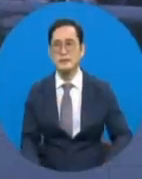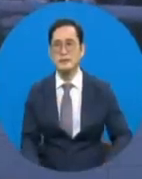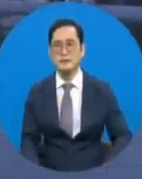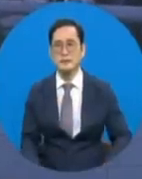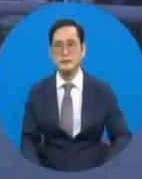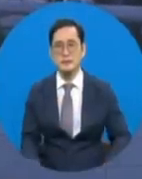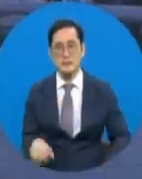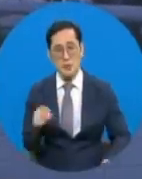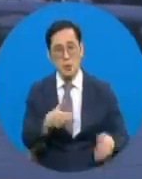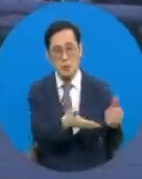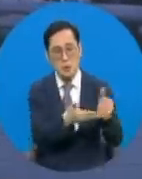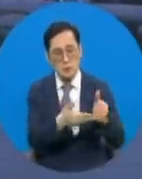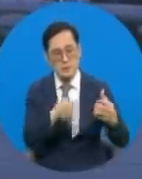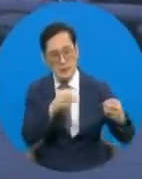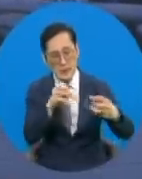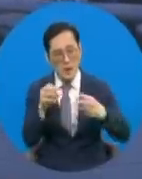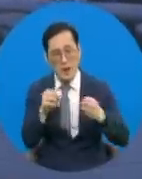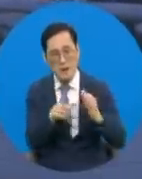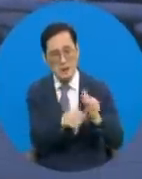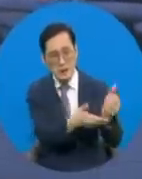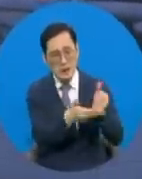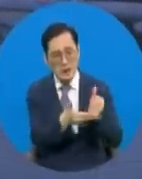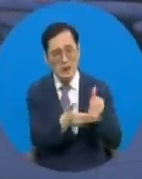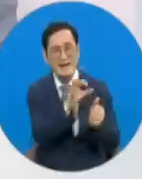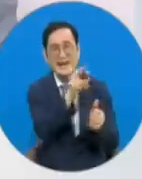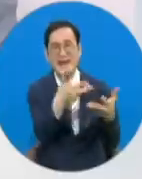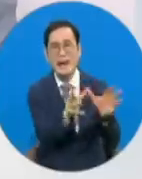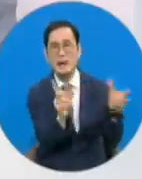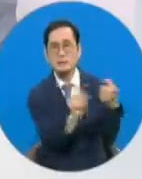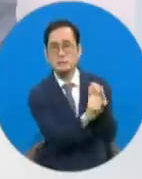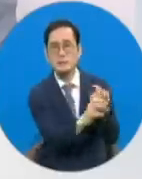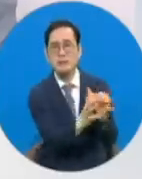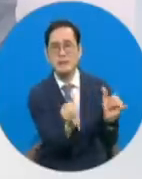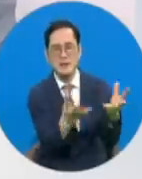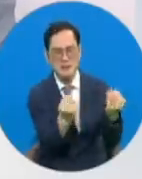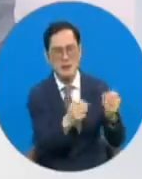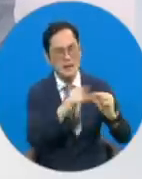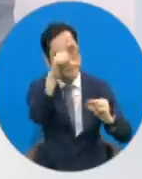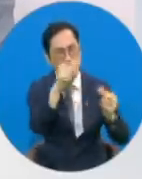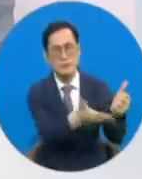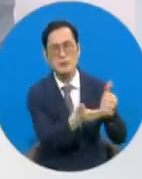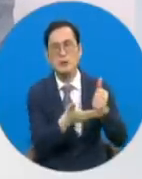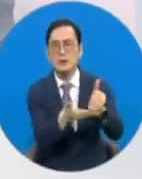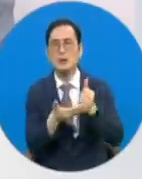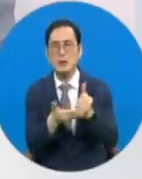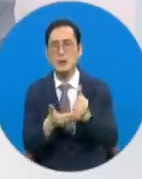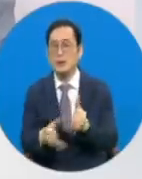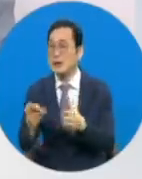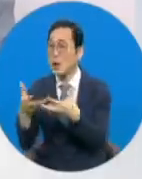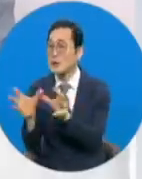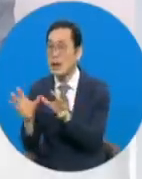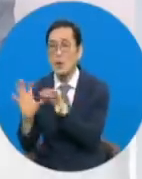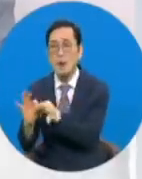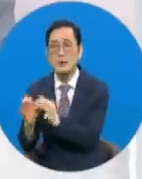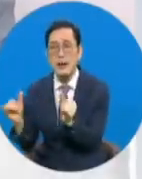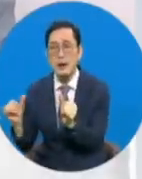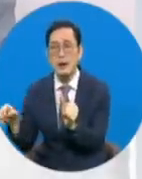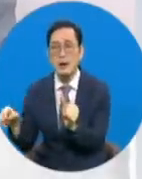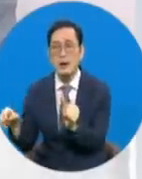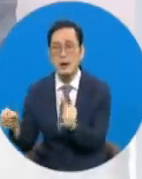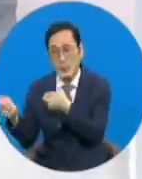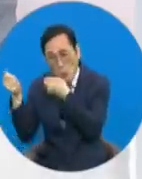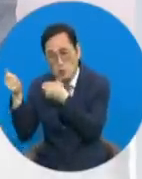패널들 선정에 있어서 너무 친야 성향의 패널들이 압도적으로 많이 나오지 않느냐, 뭐 이런 내용들이 있었거든요.